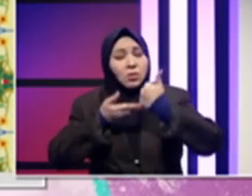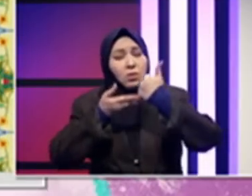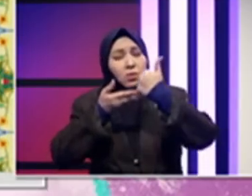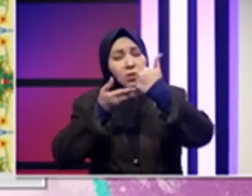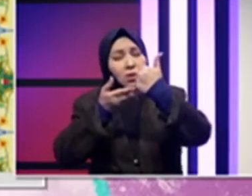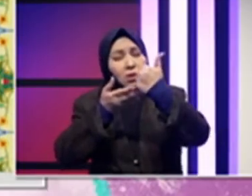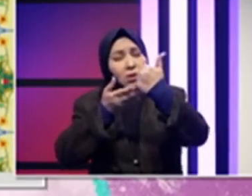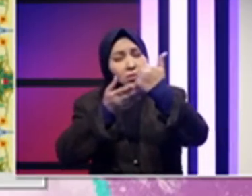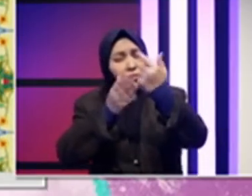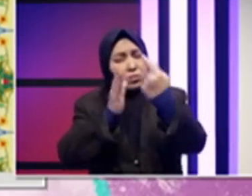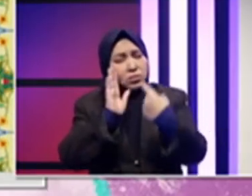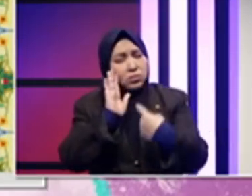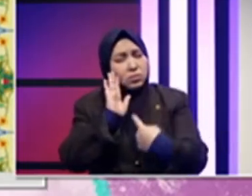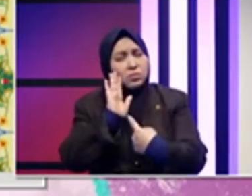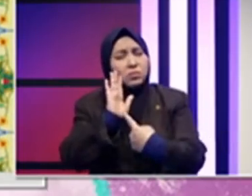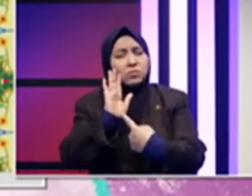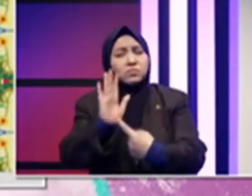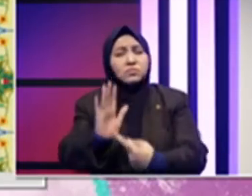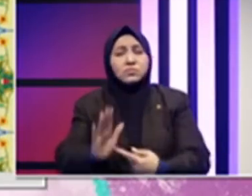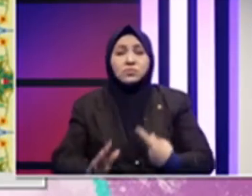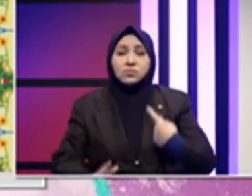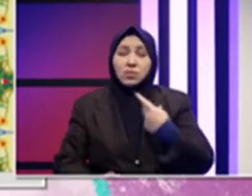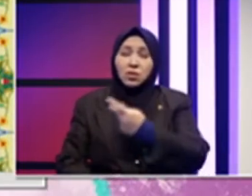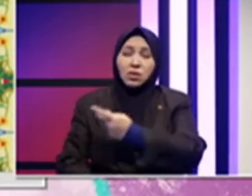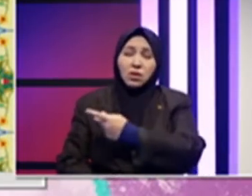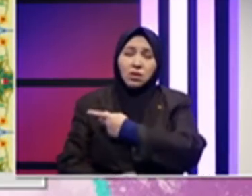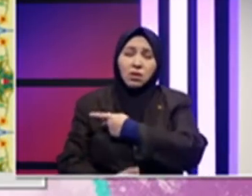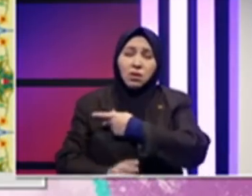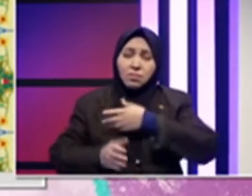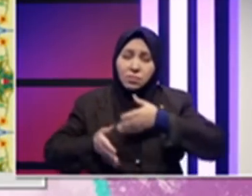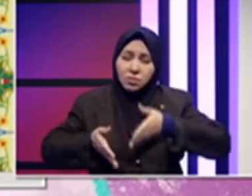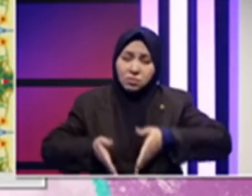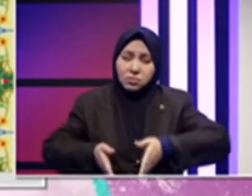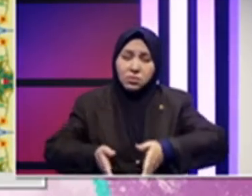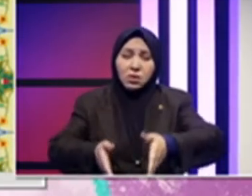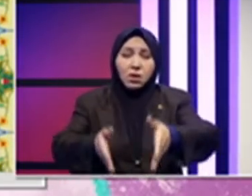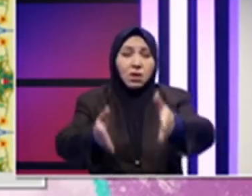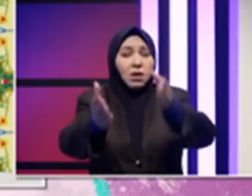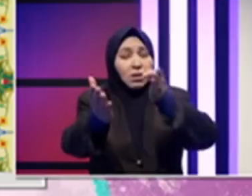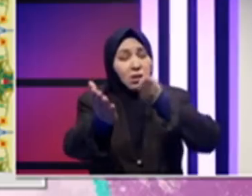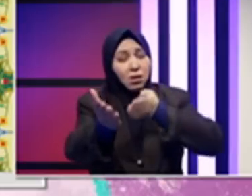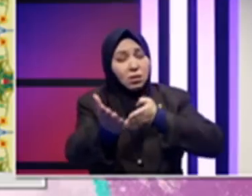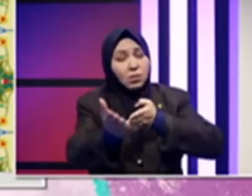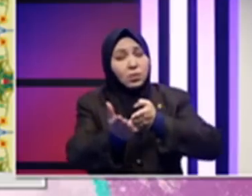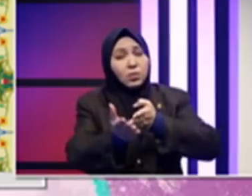نستعين اهدنا الصراط